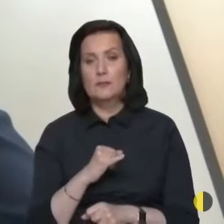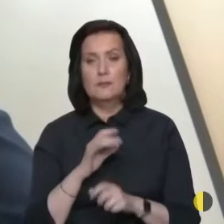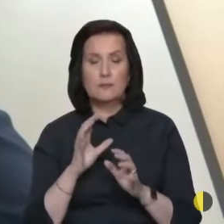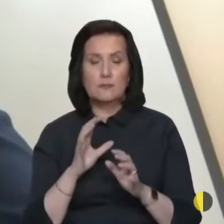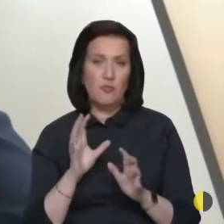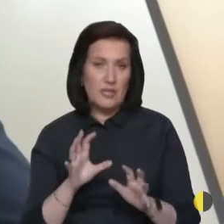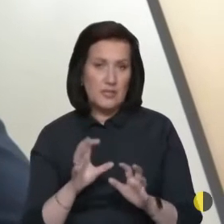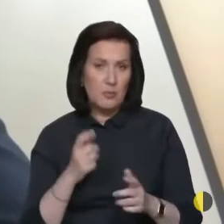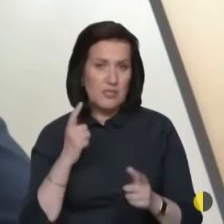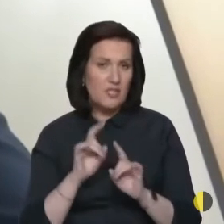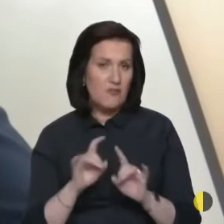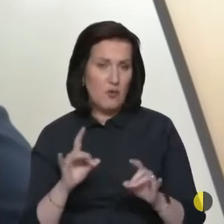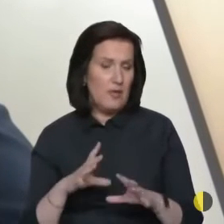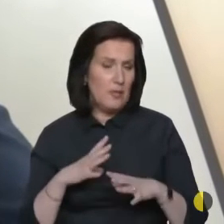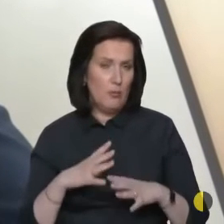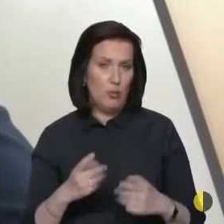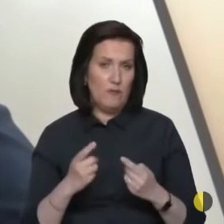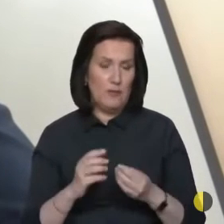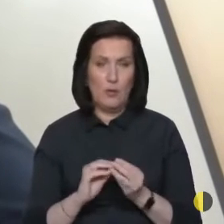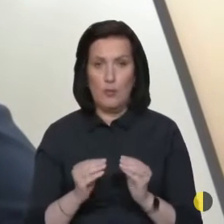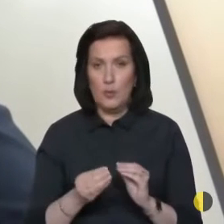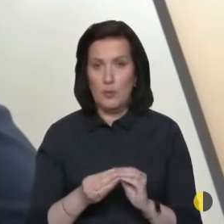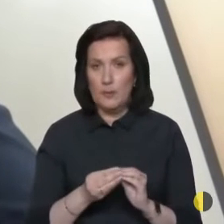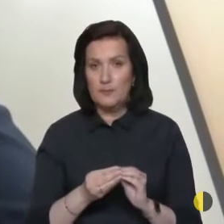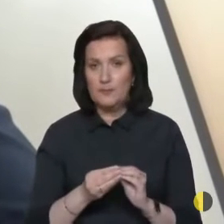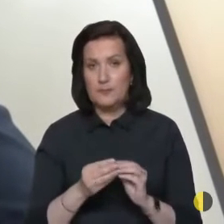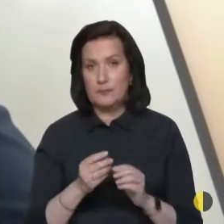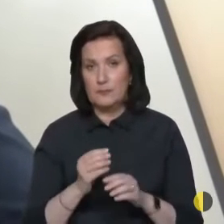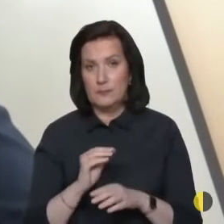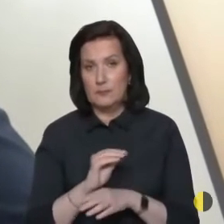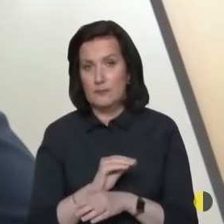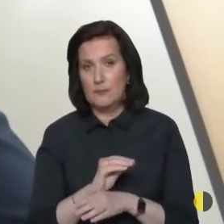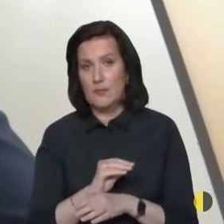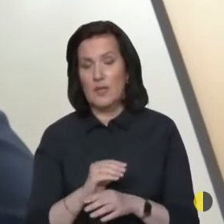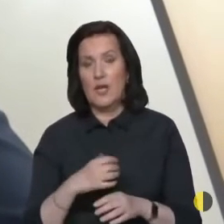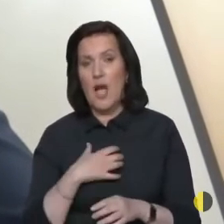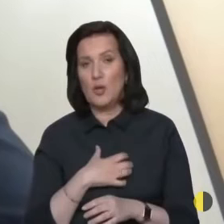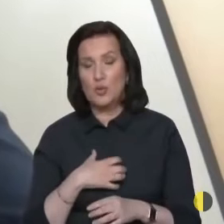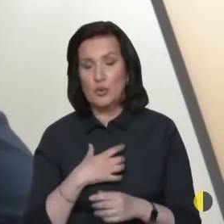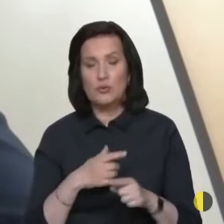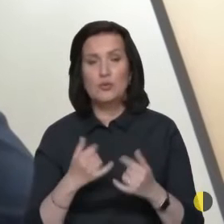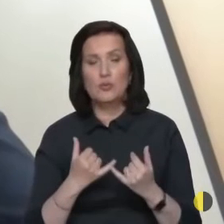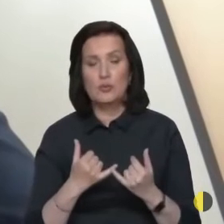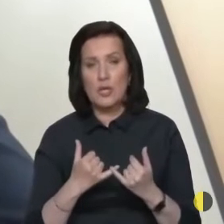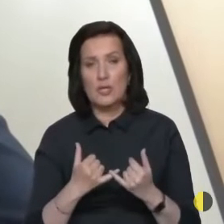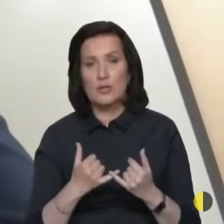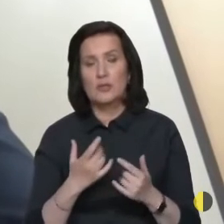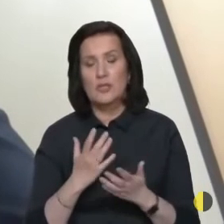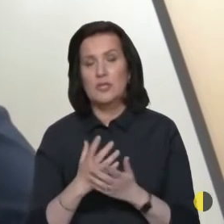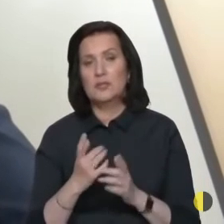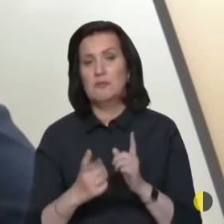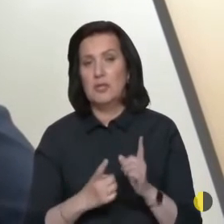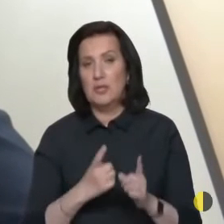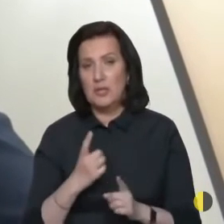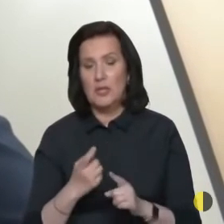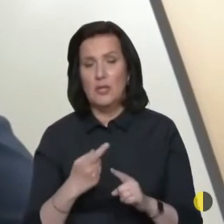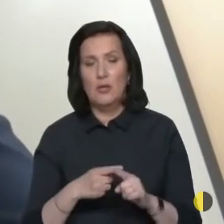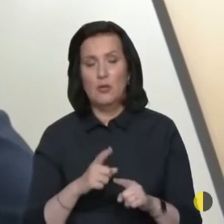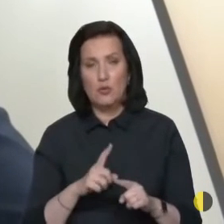з інформуванням не було такої великої проблеми. Додатково актуалізуємо зараз карту, тому що є зміни,